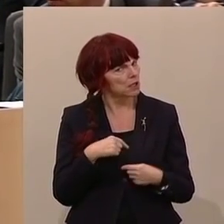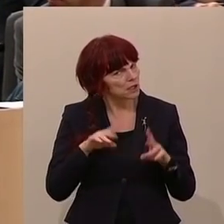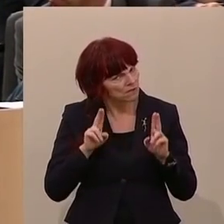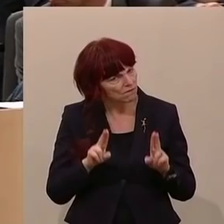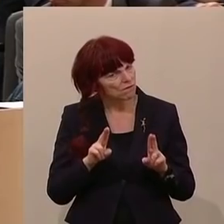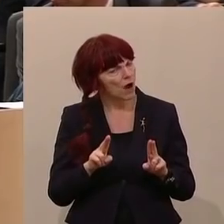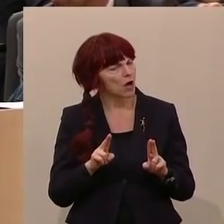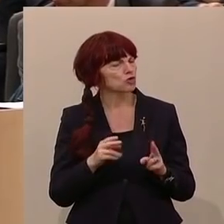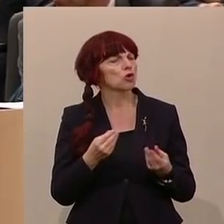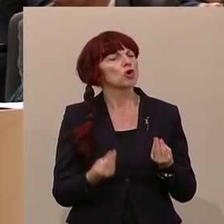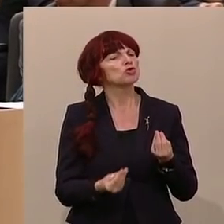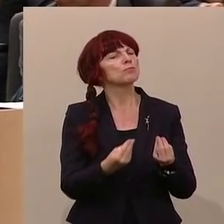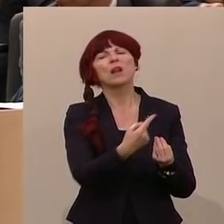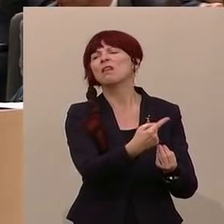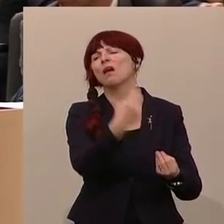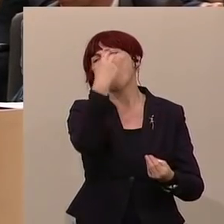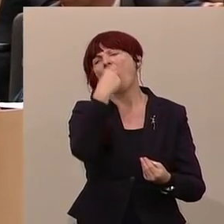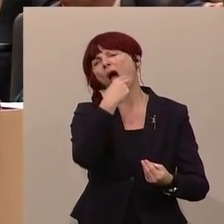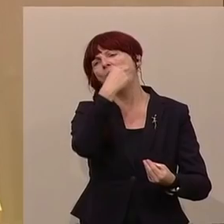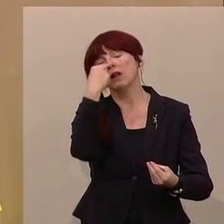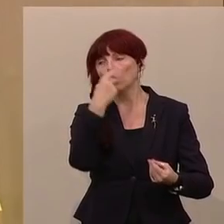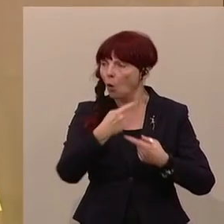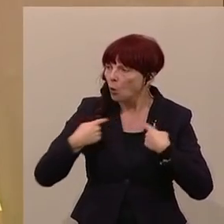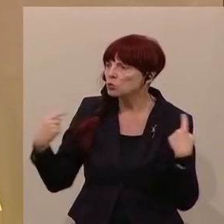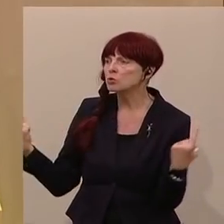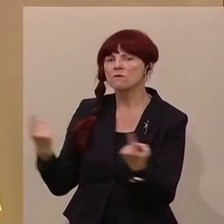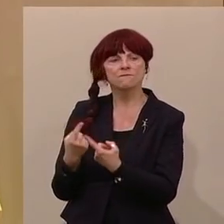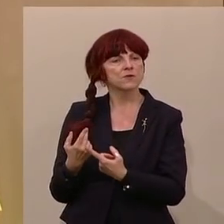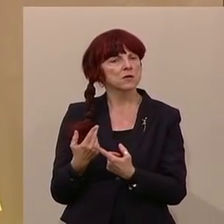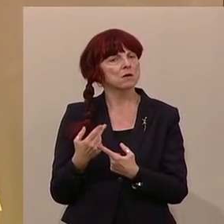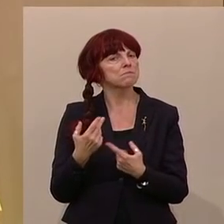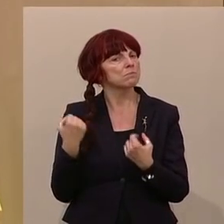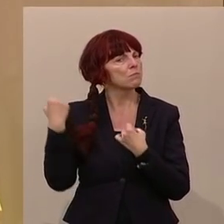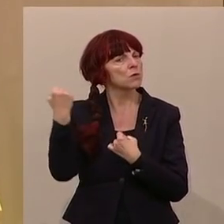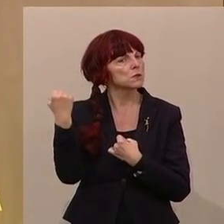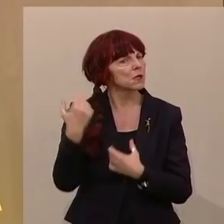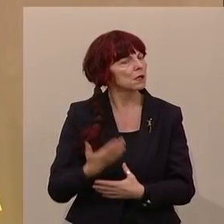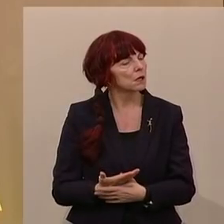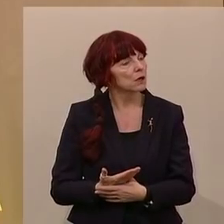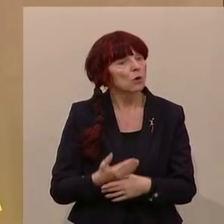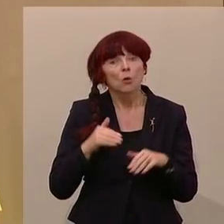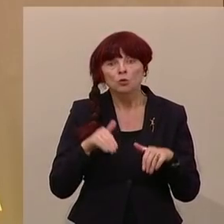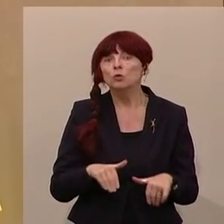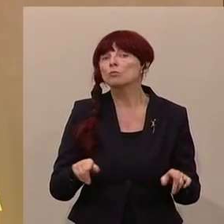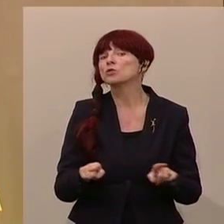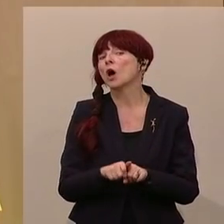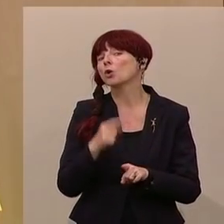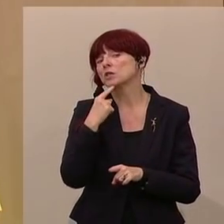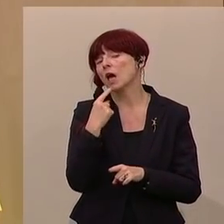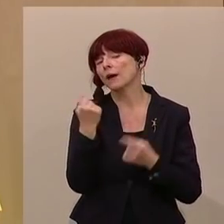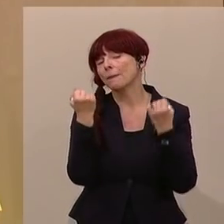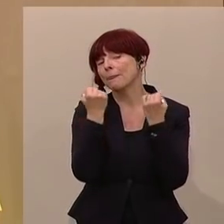tun, als ob ihr die Heiligen wart und wir diejenigen, die einfach, und man muss auch eines sagen,